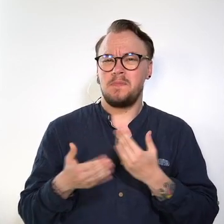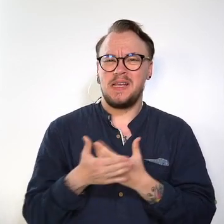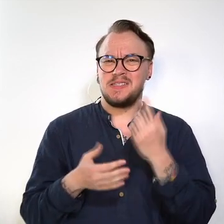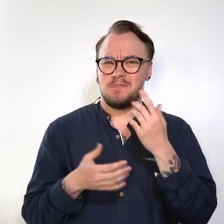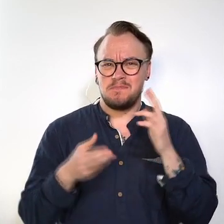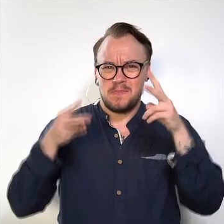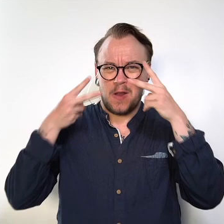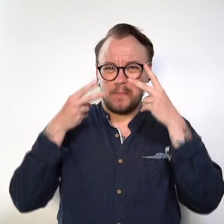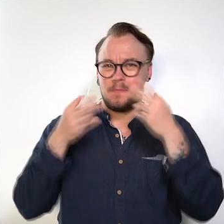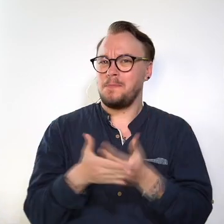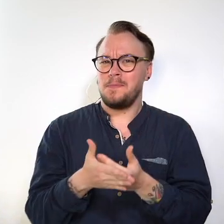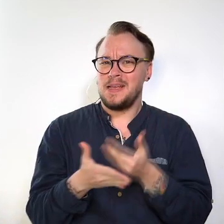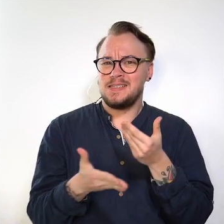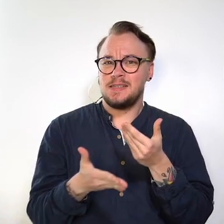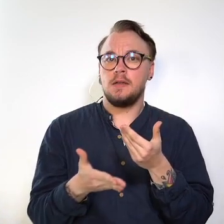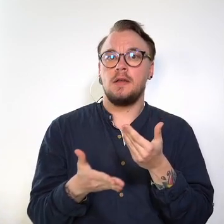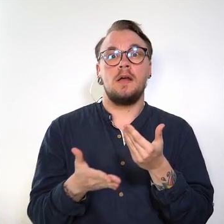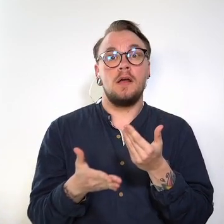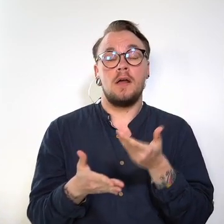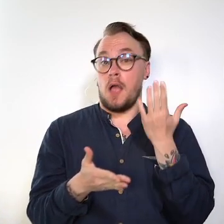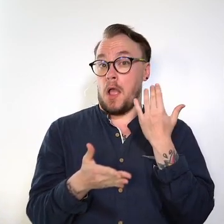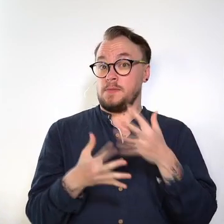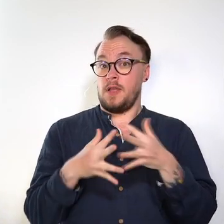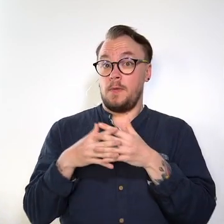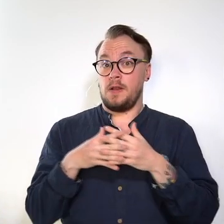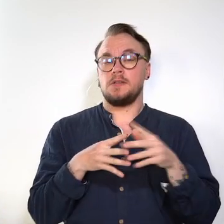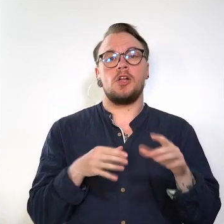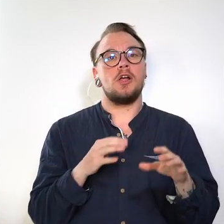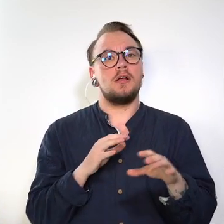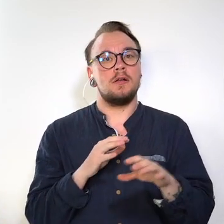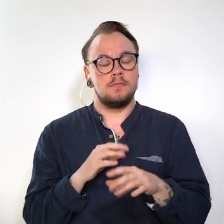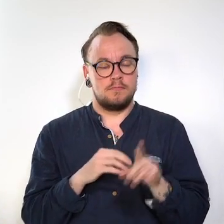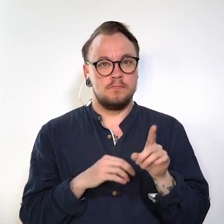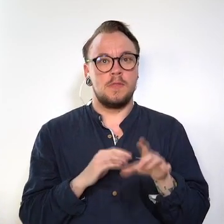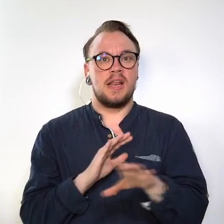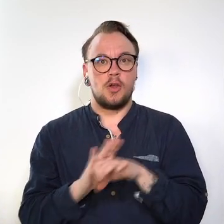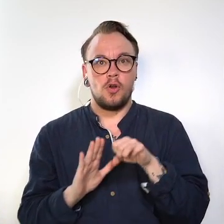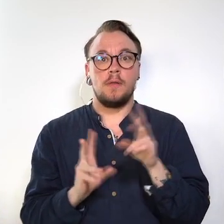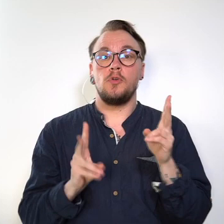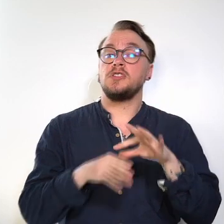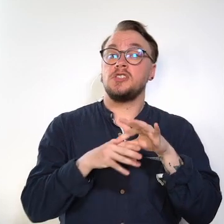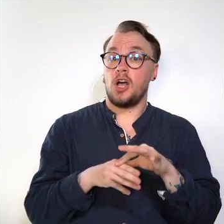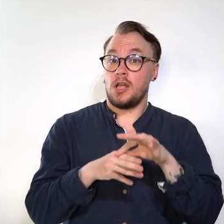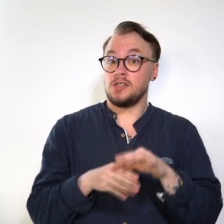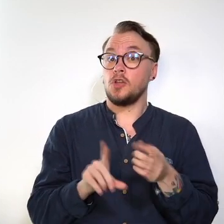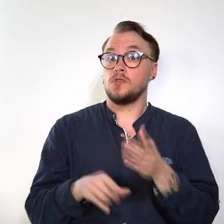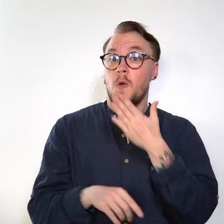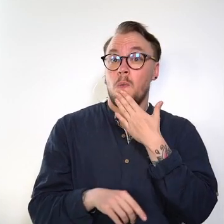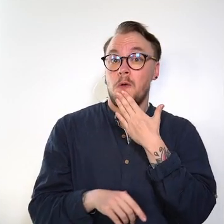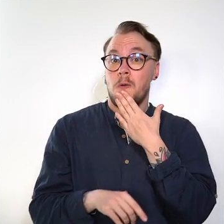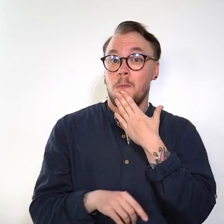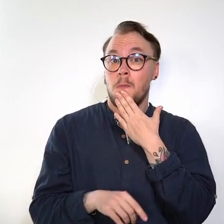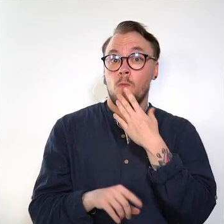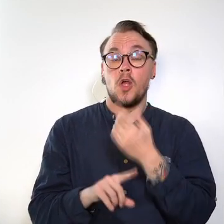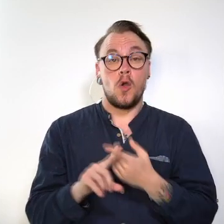oli rikollista ja sairasta olla homo Jenkeissä. Ja hän olisi menettänyt psykiatrin virkansa, jos hän olisi